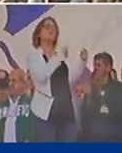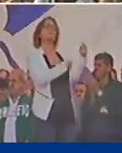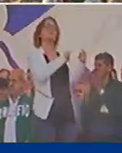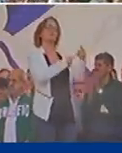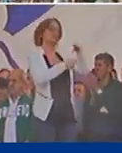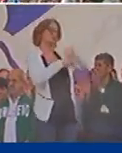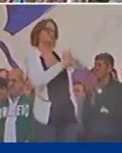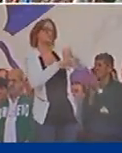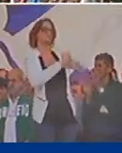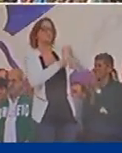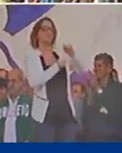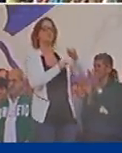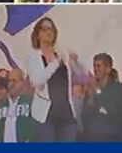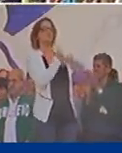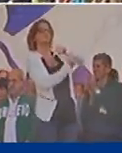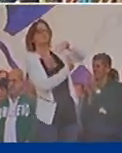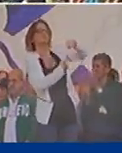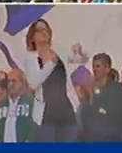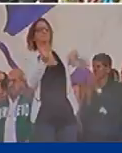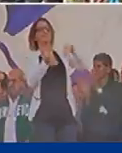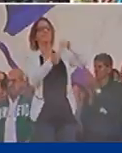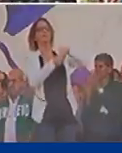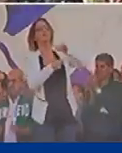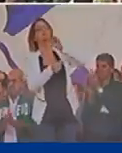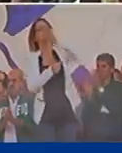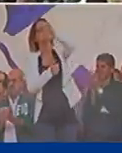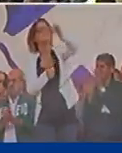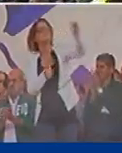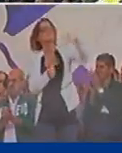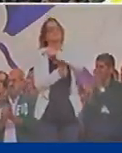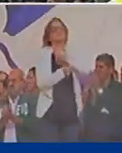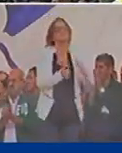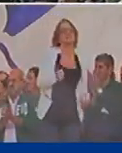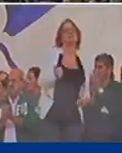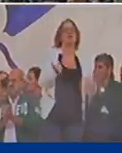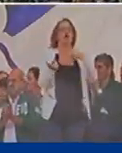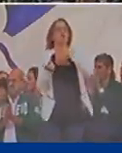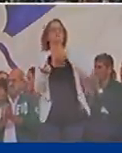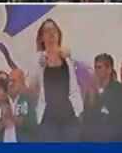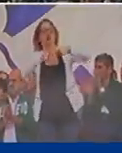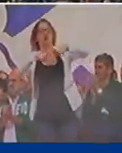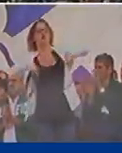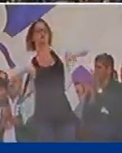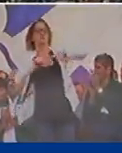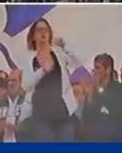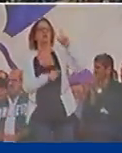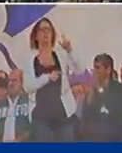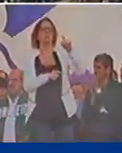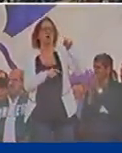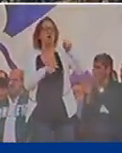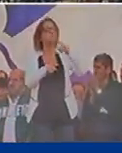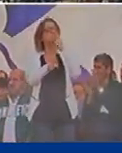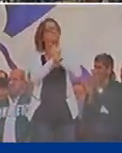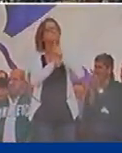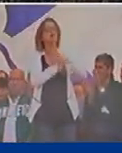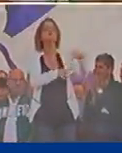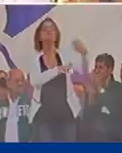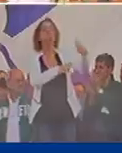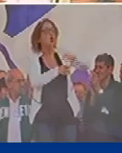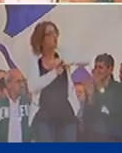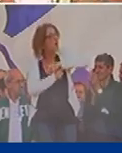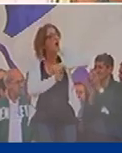dentro che poi possano andare a fare il sindaco, l'assessore o il consigliere comunale. Aprite le porte delle